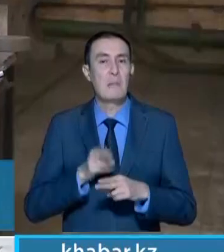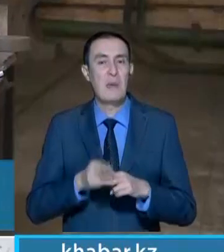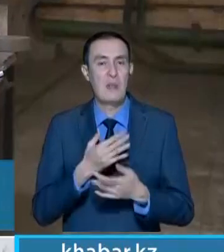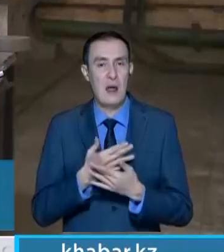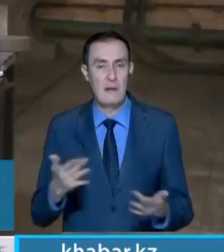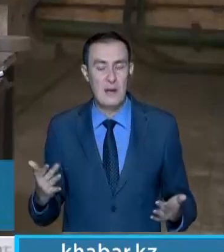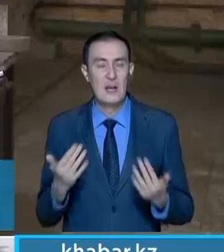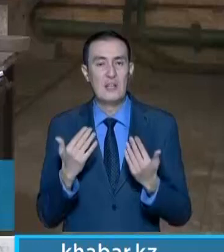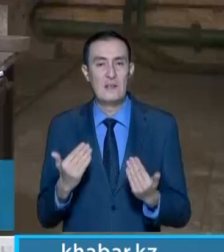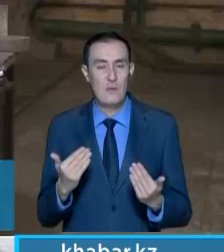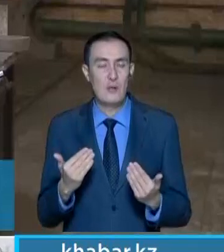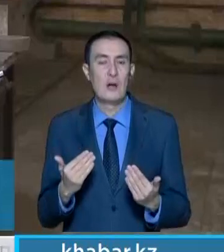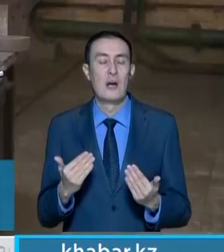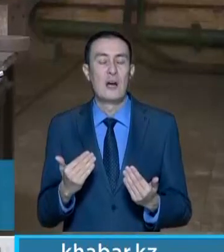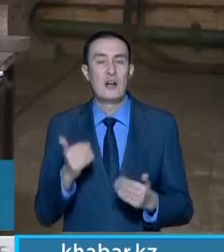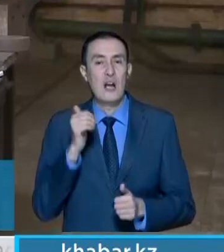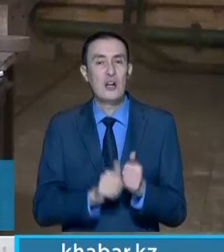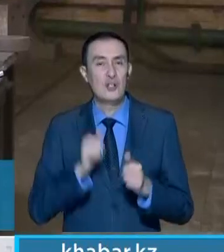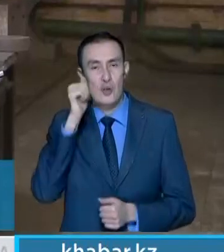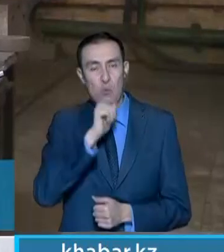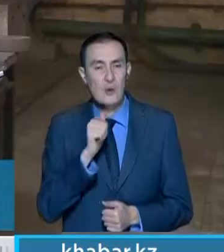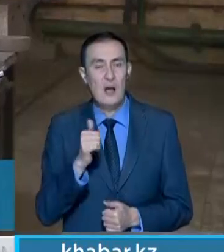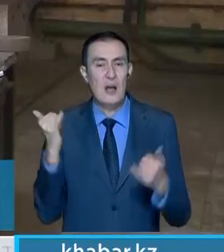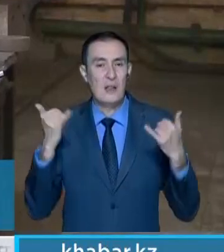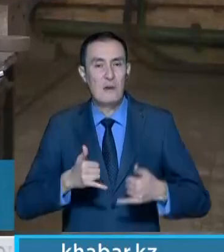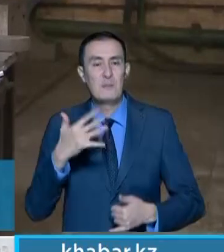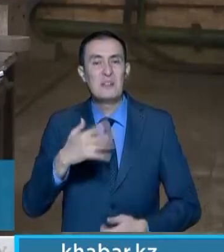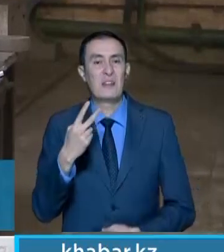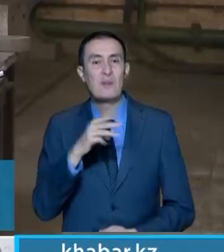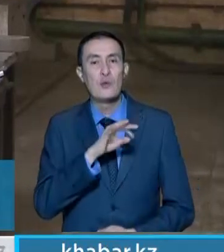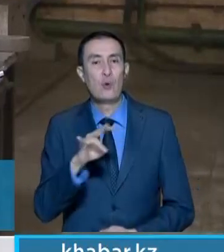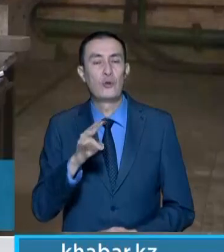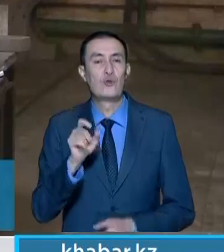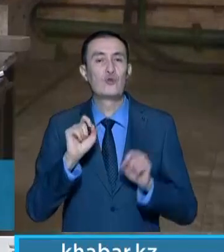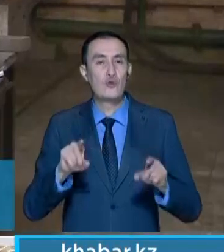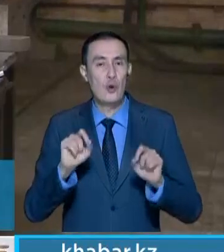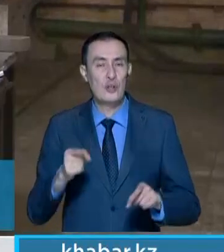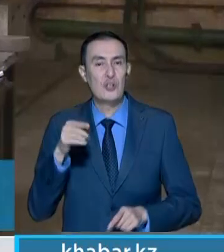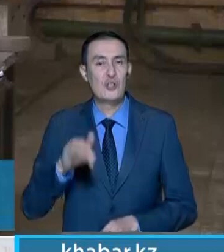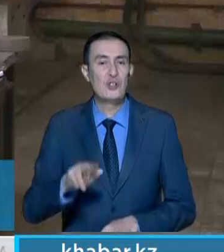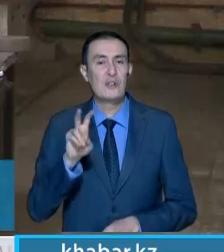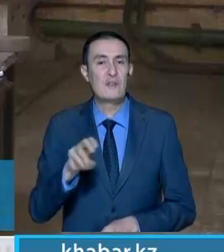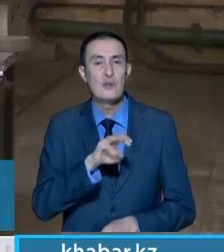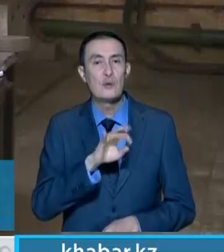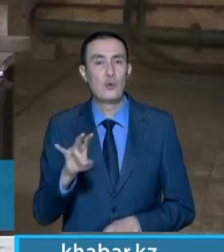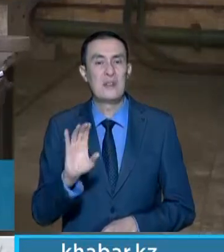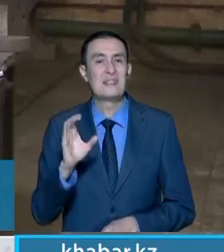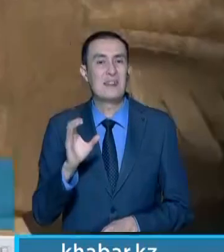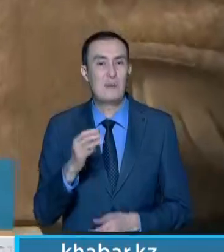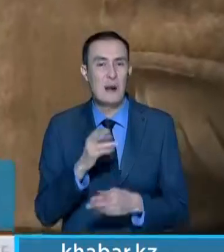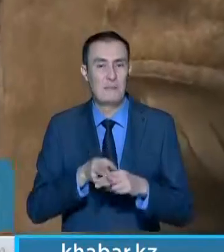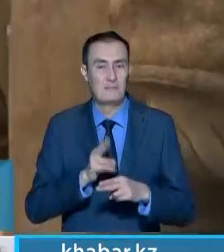металлов. Сегодня здесь ежегодно отливают 52 тонны золота и 1200 тонн